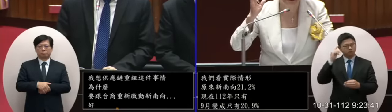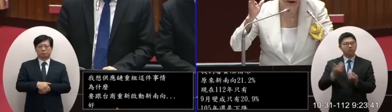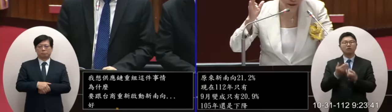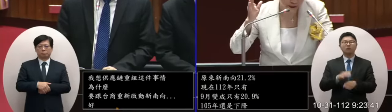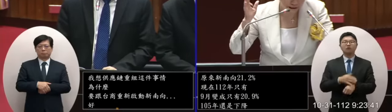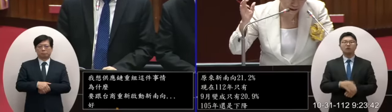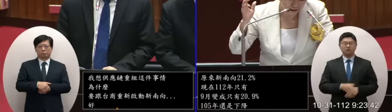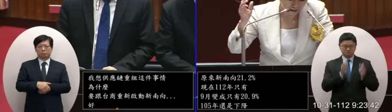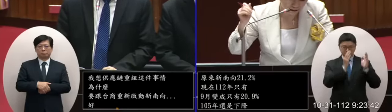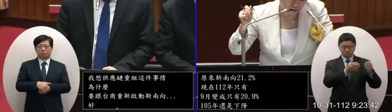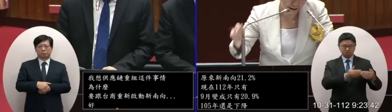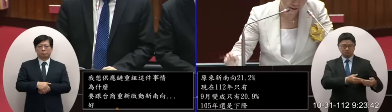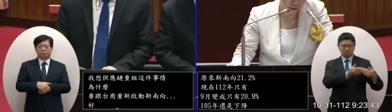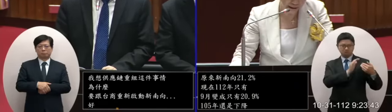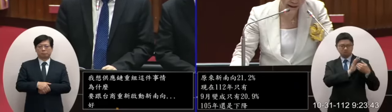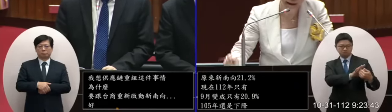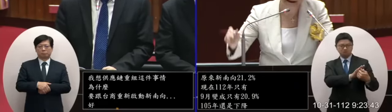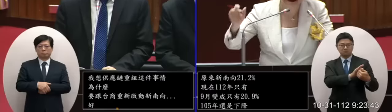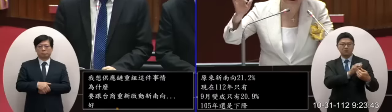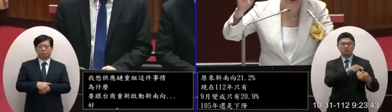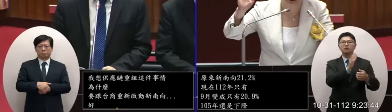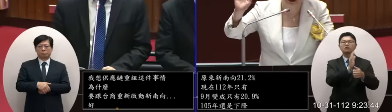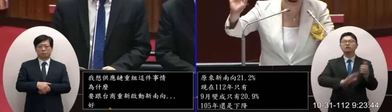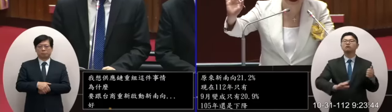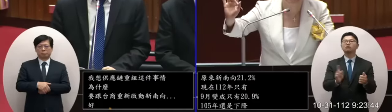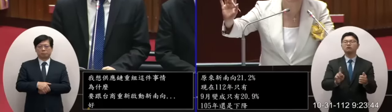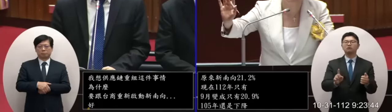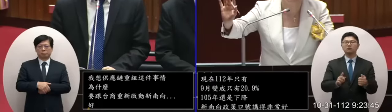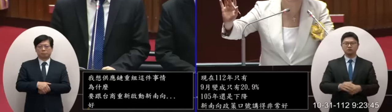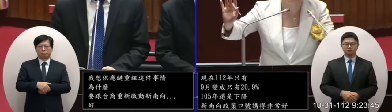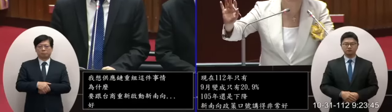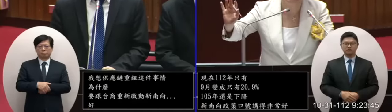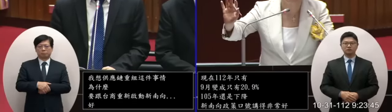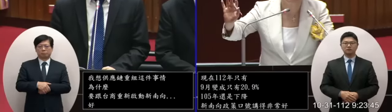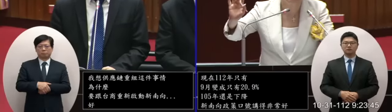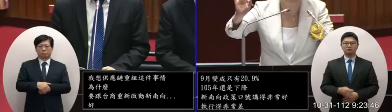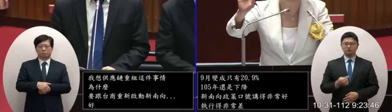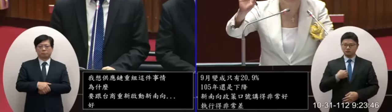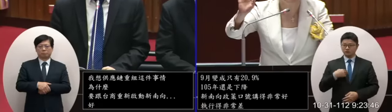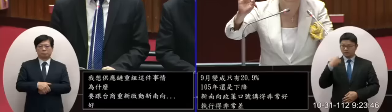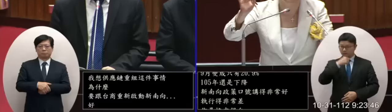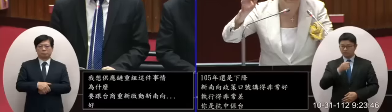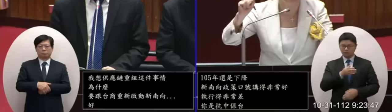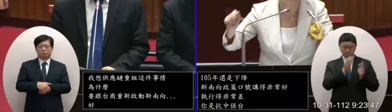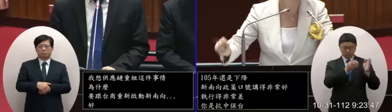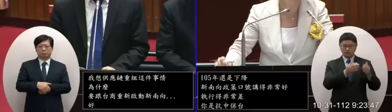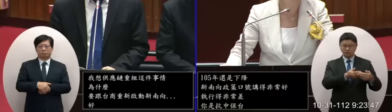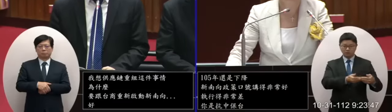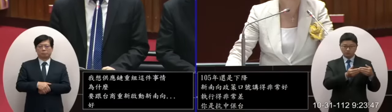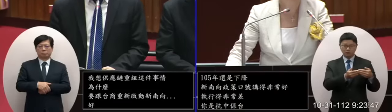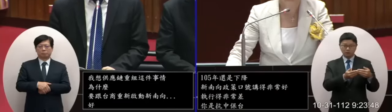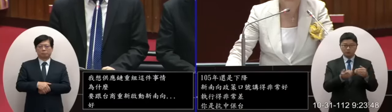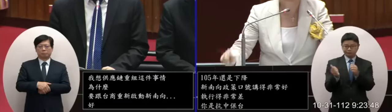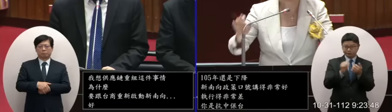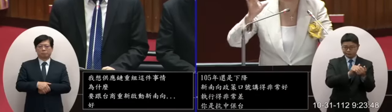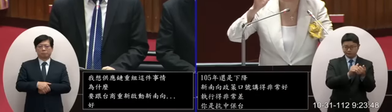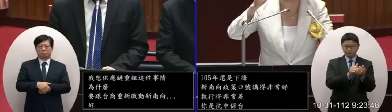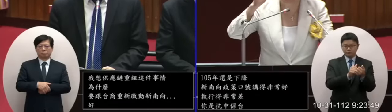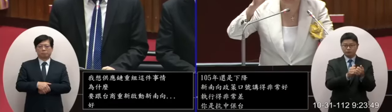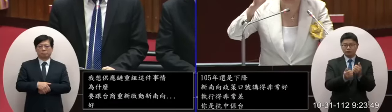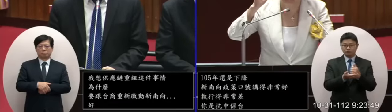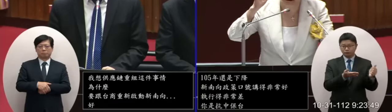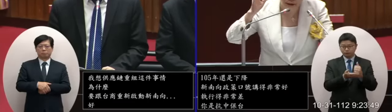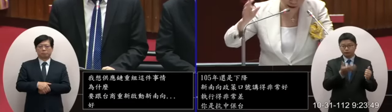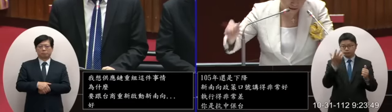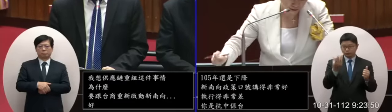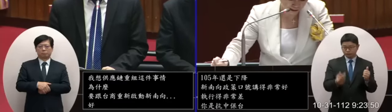的抗中，你造成的一个结果呢？你现在是要对它的依赖性要降低，其实我相信也没有人反对。但是我们